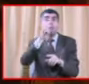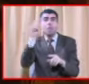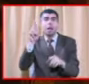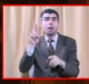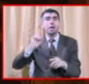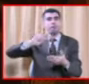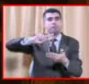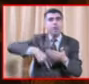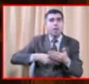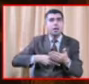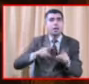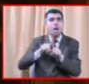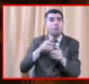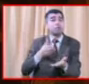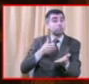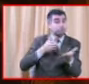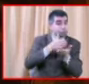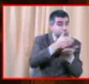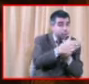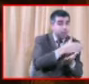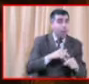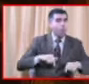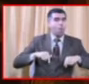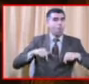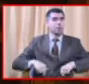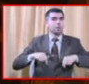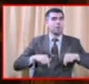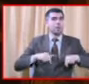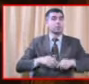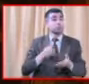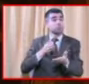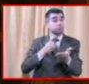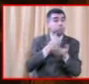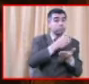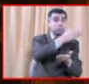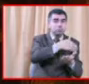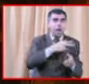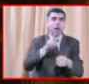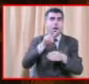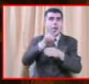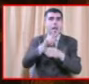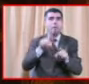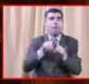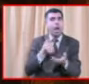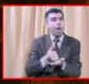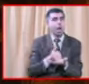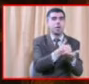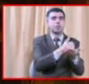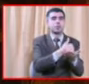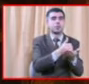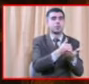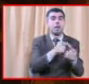ديال جلالة الملك. العائلات حنا تنعرفهم مقابل اتصال، تتجمع باش دير ثلاث